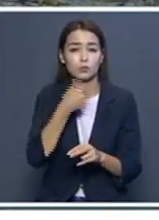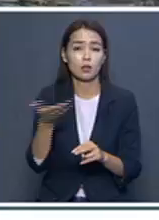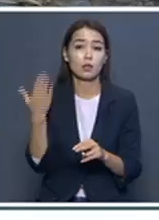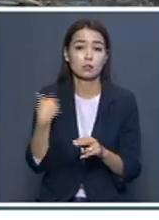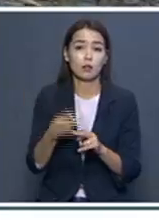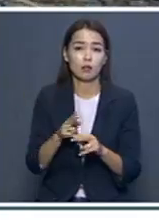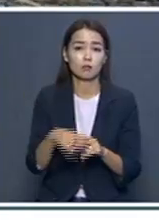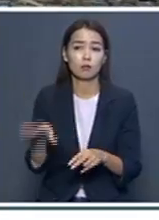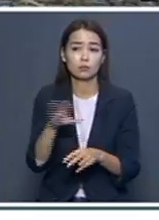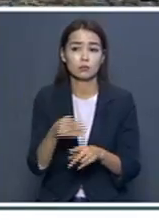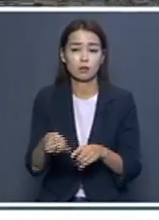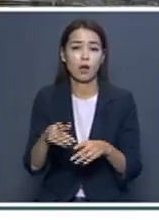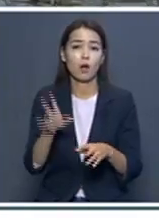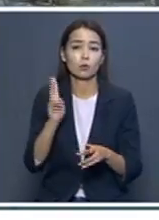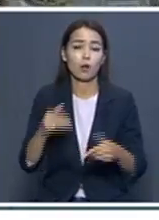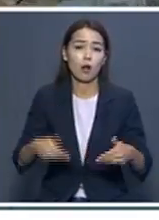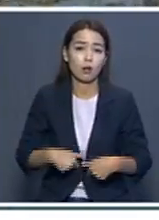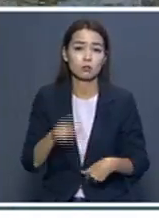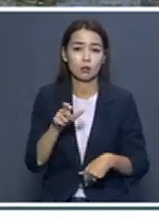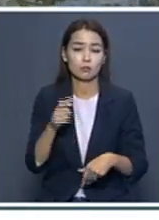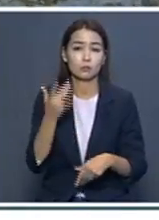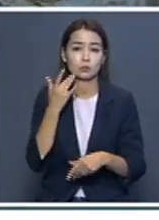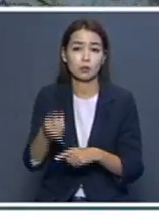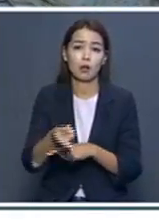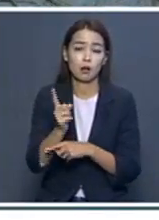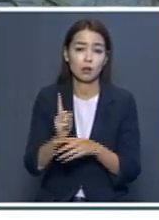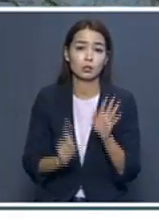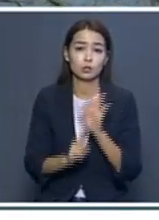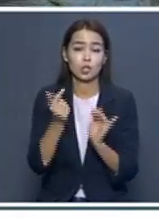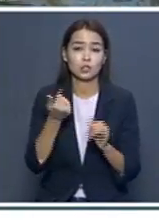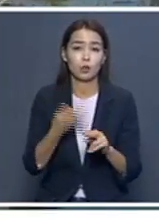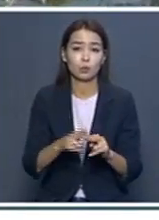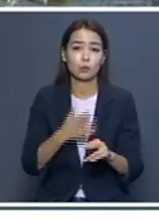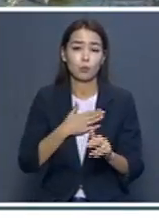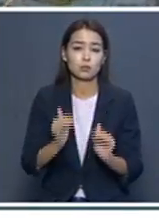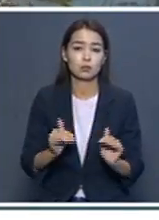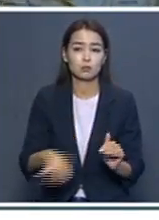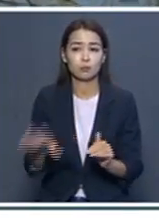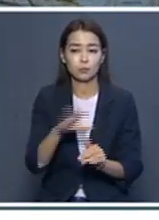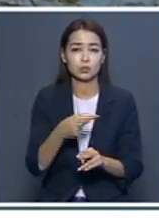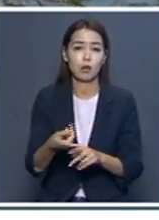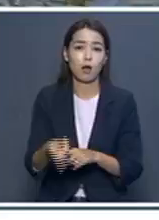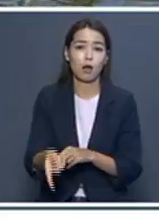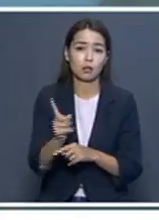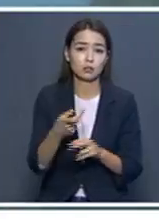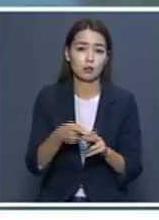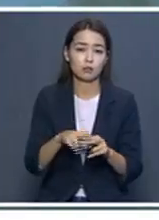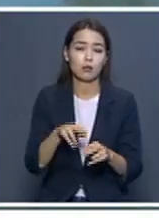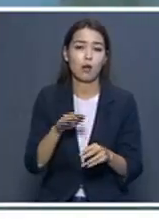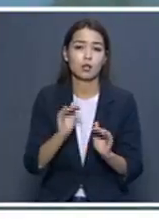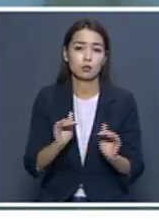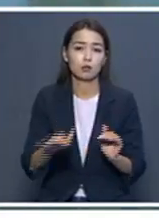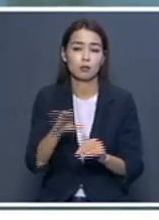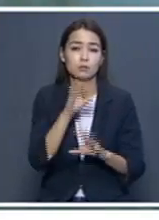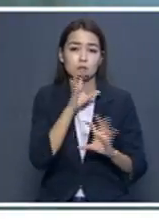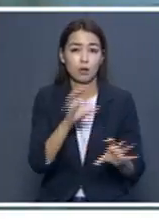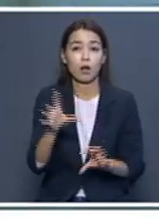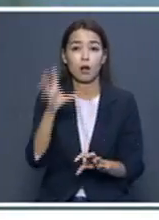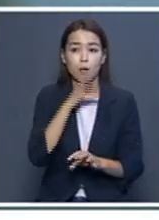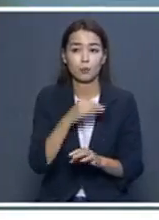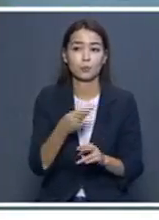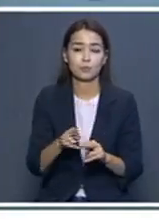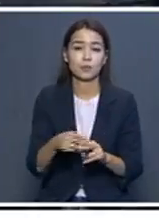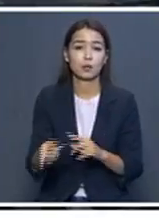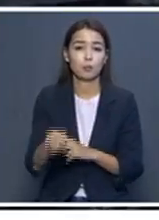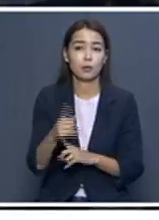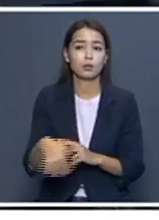аман қалды. Еділ қазақтарымыз, мен бала шағамды осы көлдің арқасында аяқтарына тұрғыздым. Балқашта балықтың 10-нан астам түрі